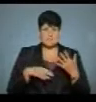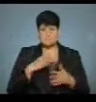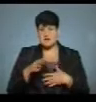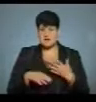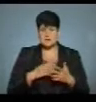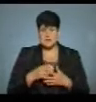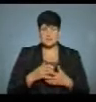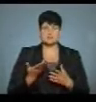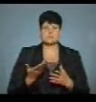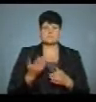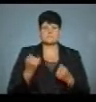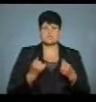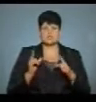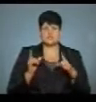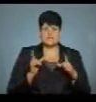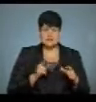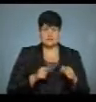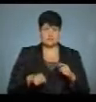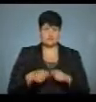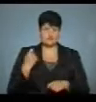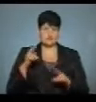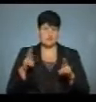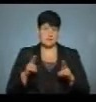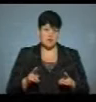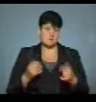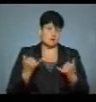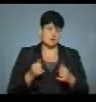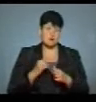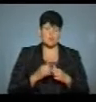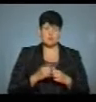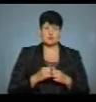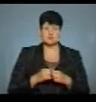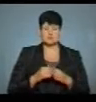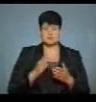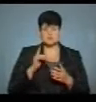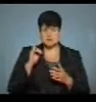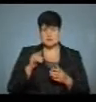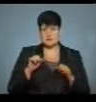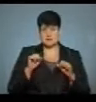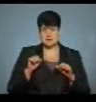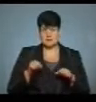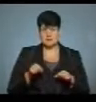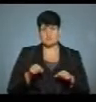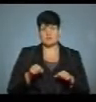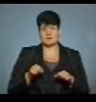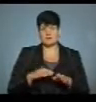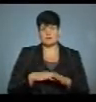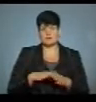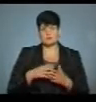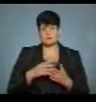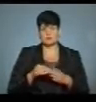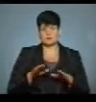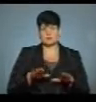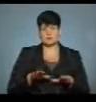Машини їхали і нарушали правила, а зараз кожен буде мати право дотримуватись своєї позиції на